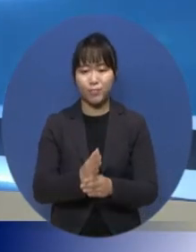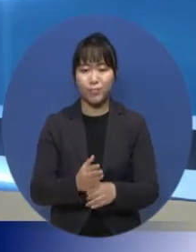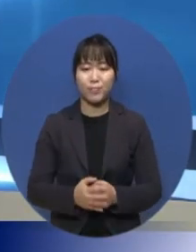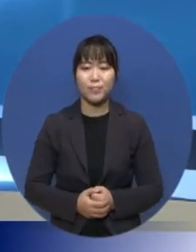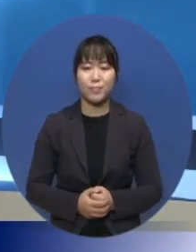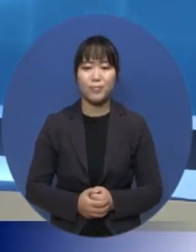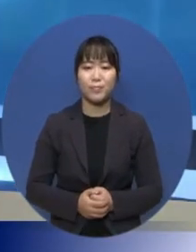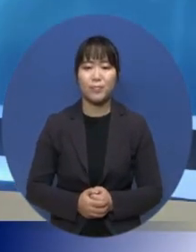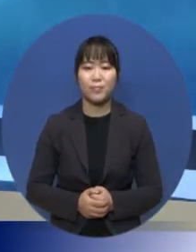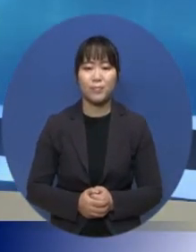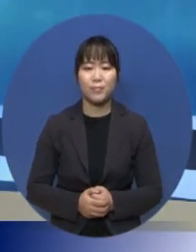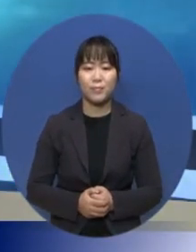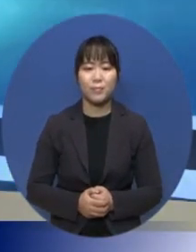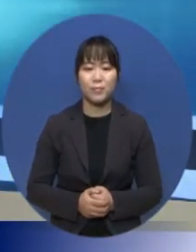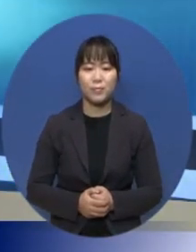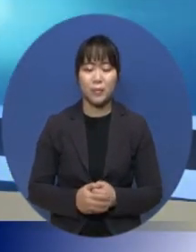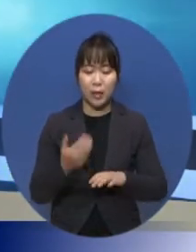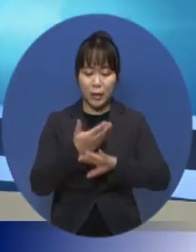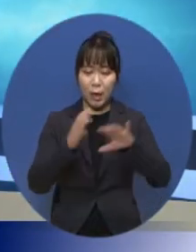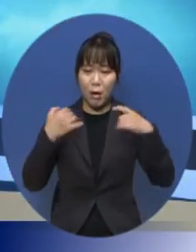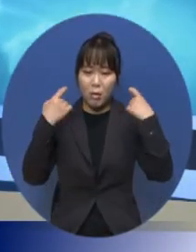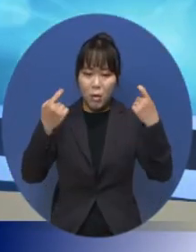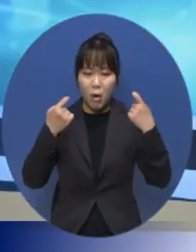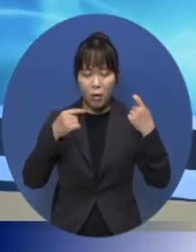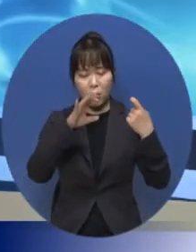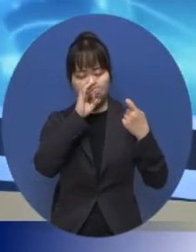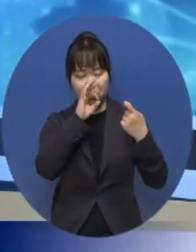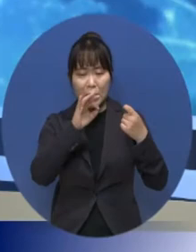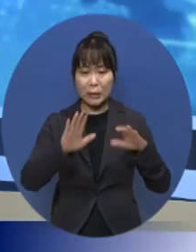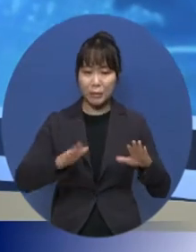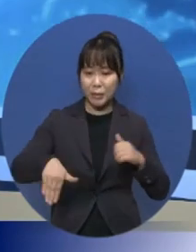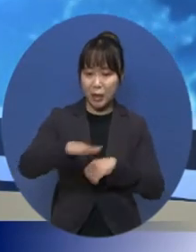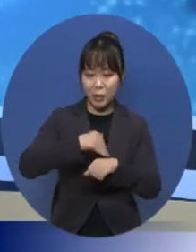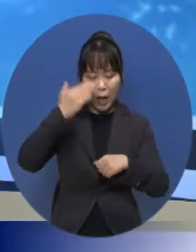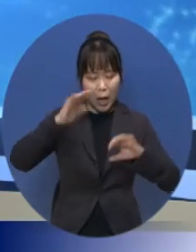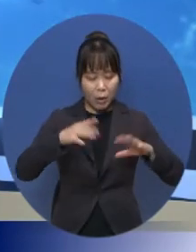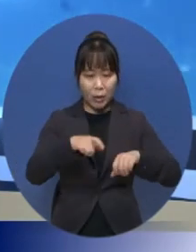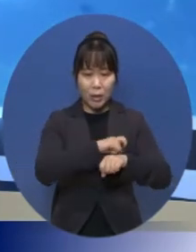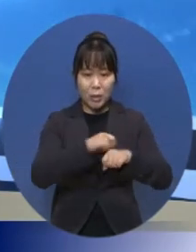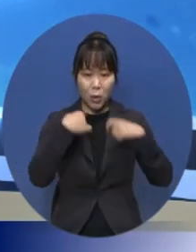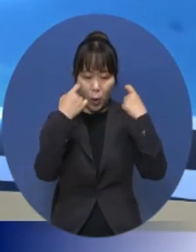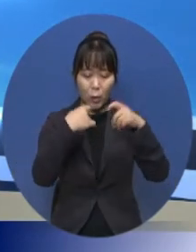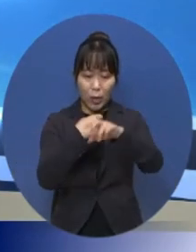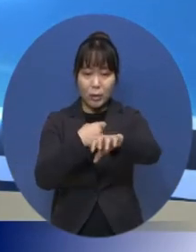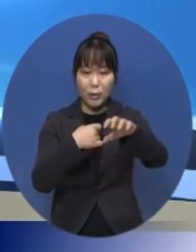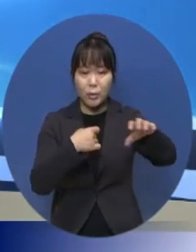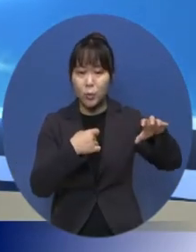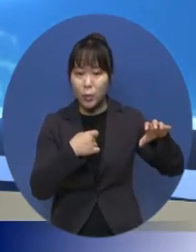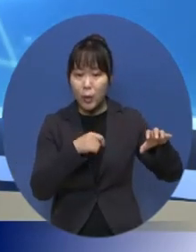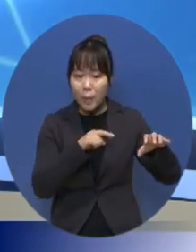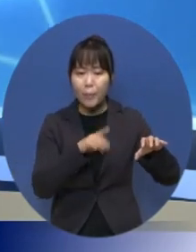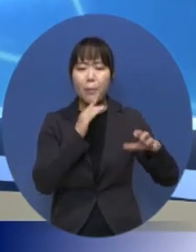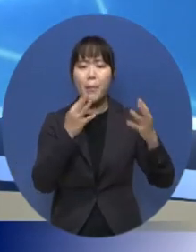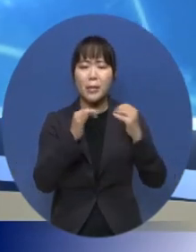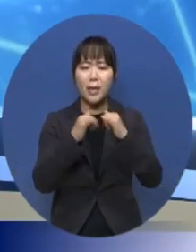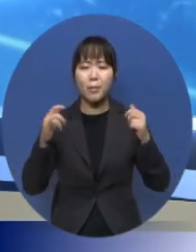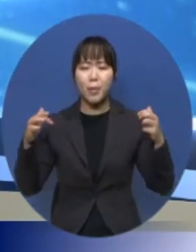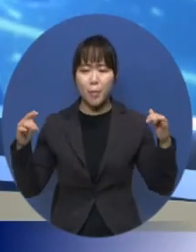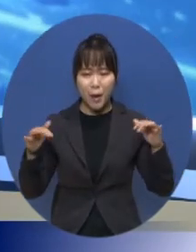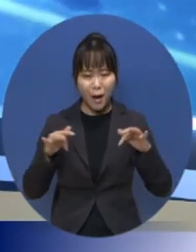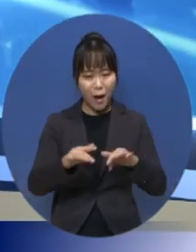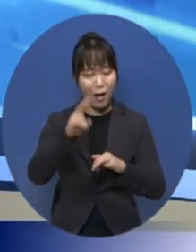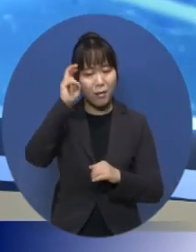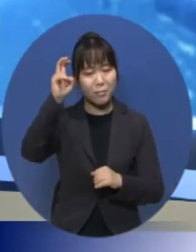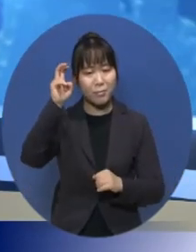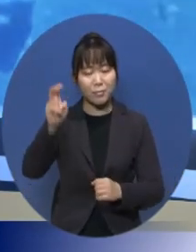못하고 있습니다. 해외여행이 불가한 상황에 따라 국내의 특정 관광장소에 많은 인파가 몰릴